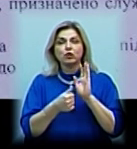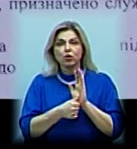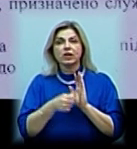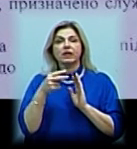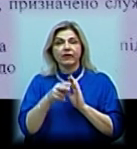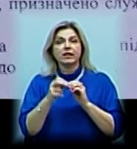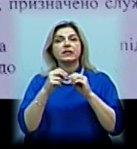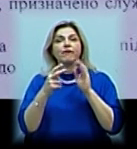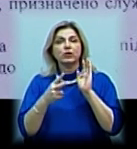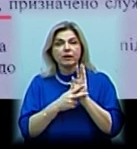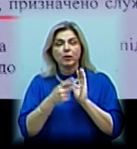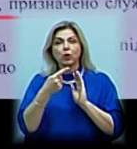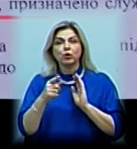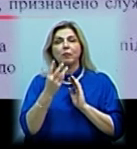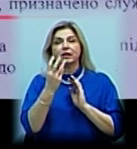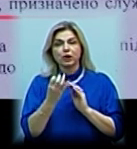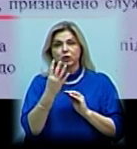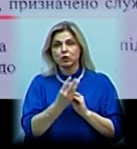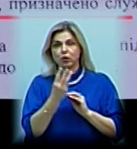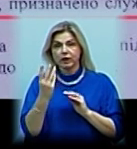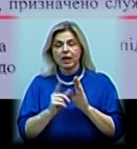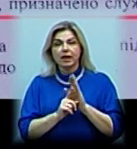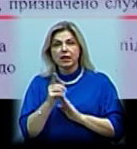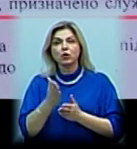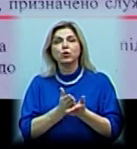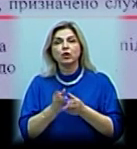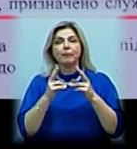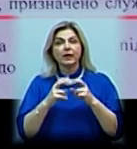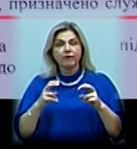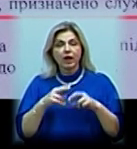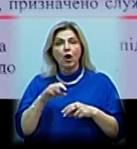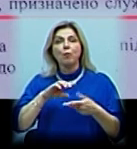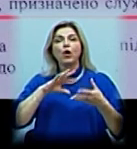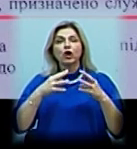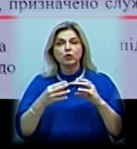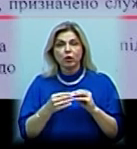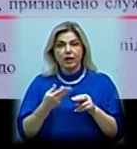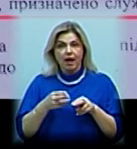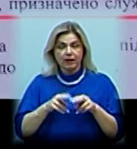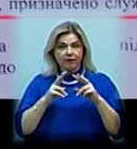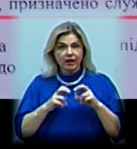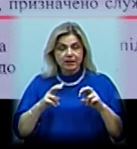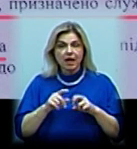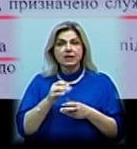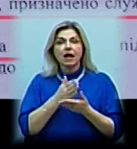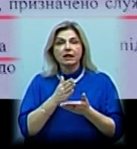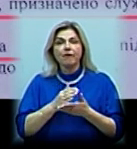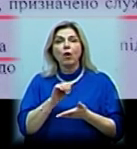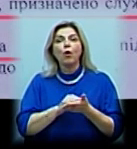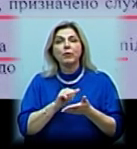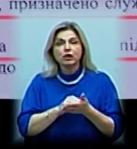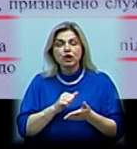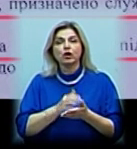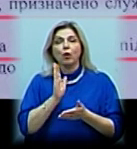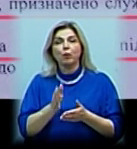06.12.2017 номер 343 призначено службове розслідування. За результатами службового розслідування за наявності підстав буде